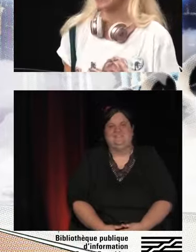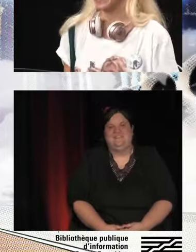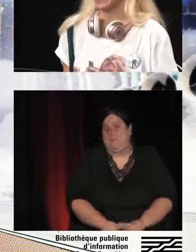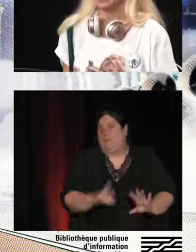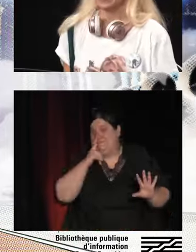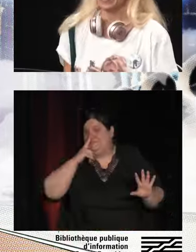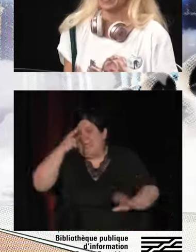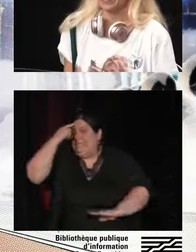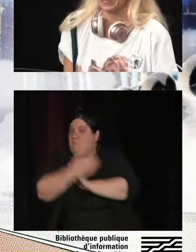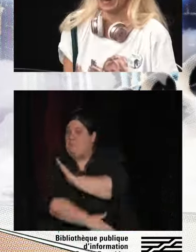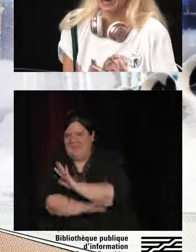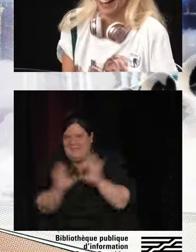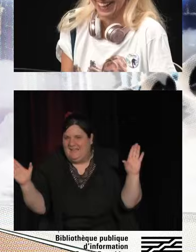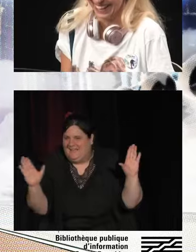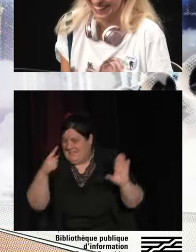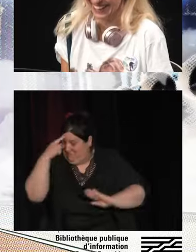Plus jamais.